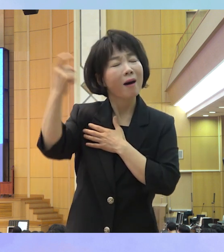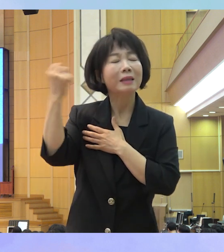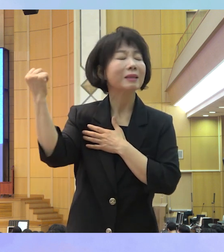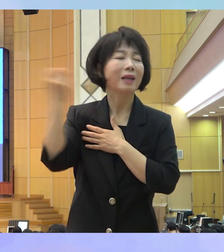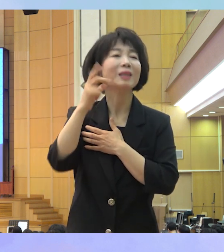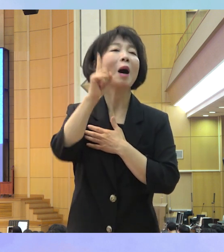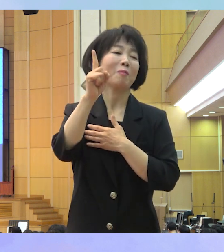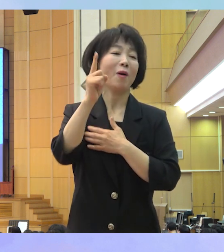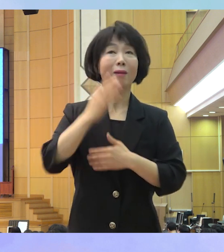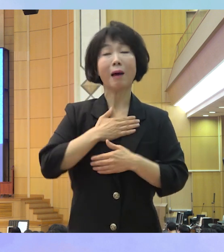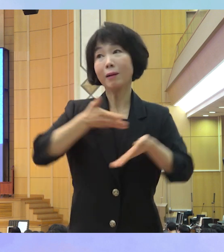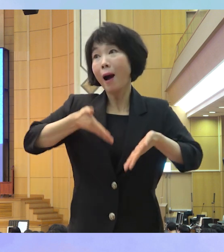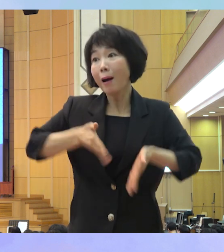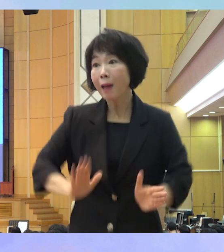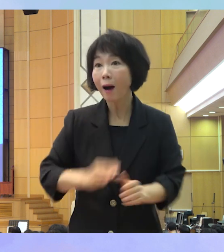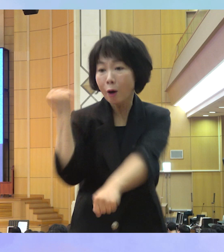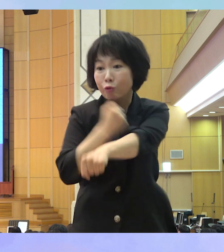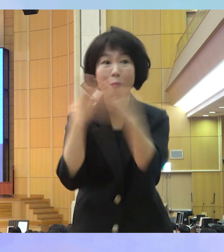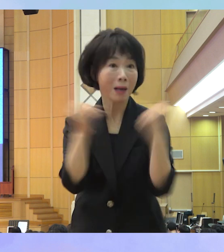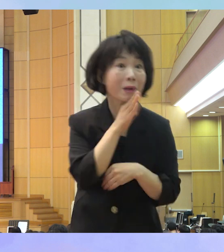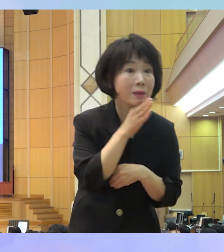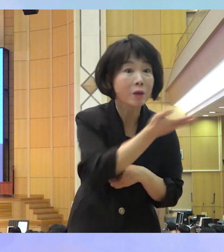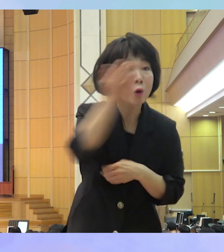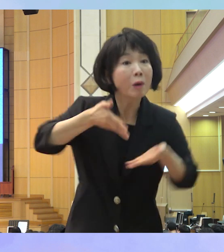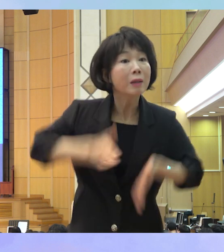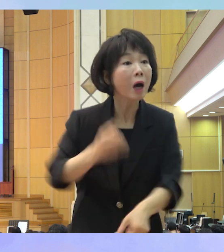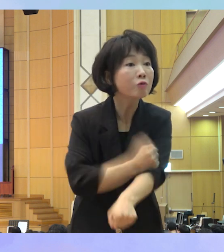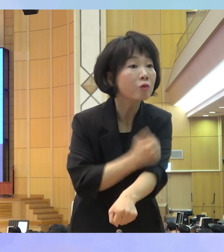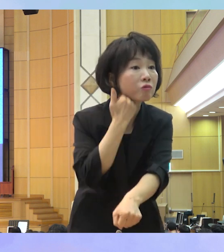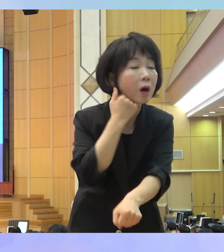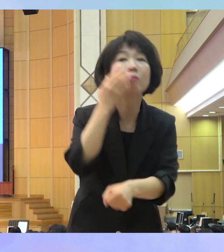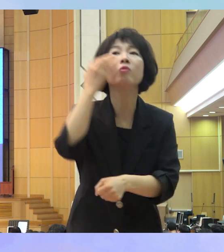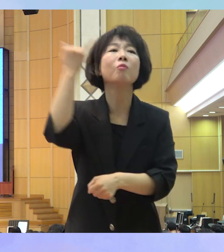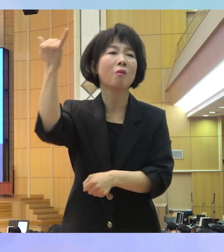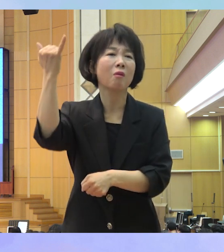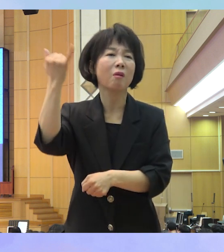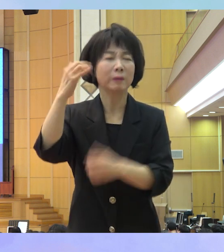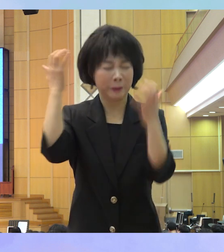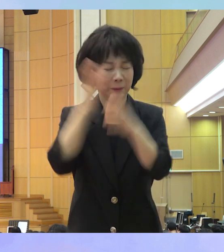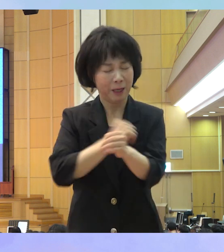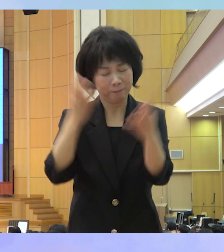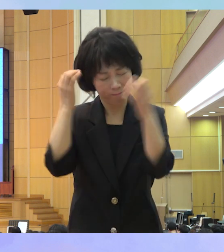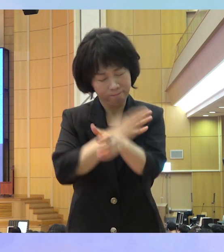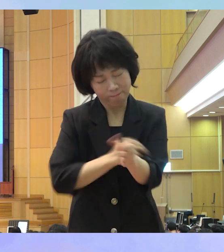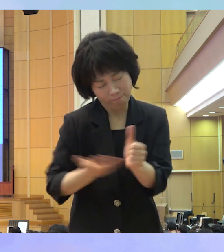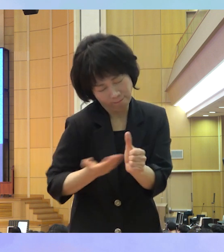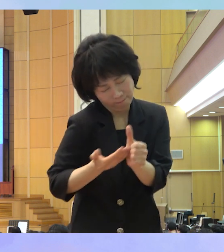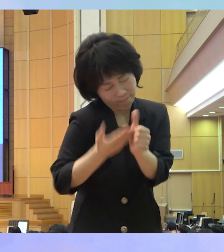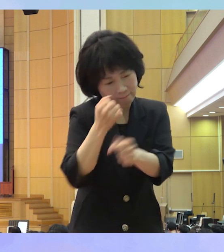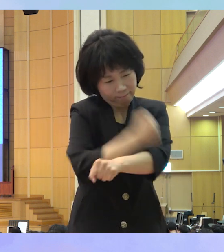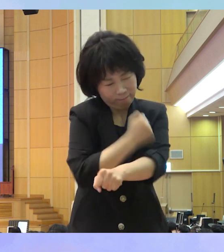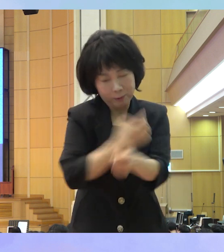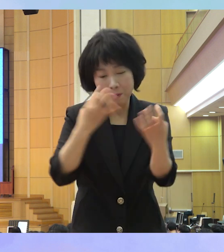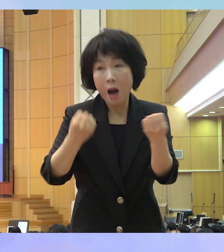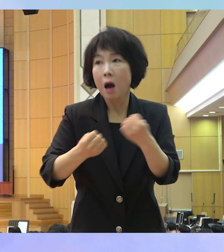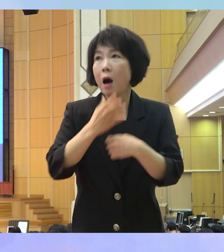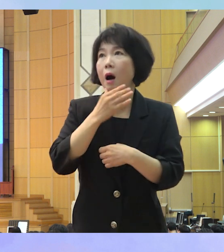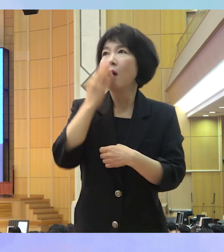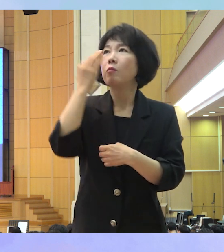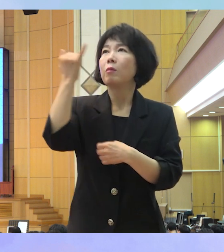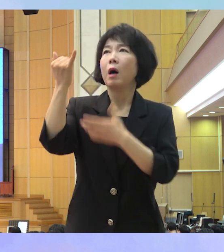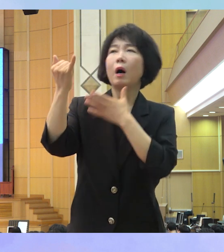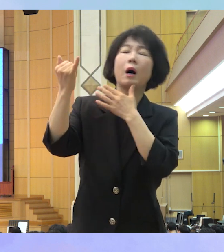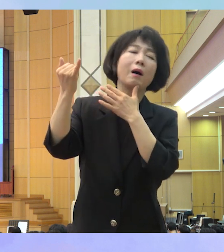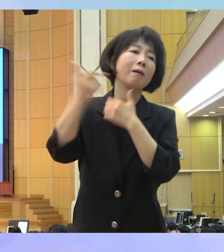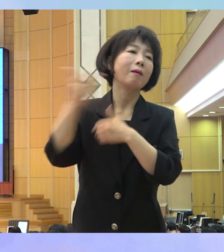부모님께 나를 낳아주시고 또 진자리 마른 자리 갈아누시며 손발이 다닳도록, 저는